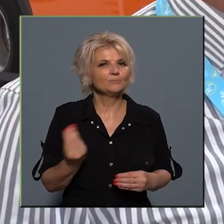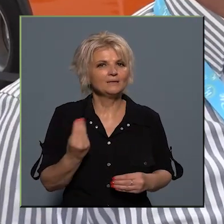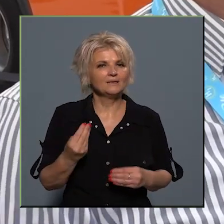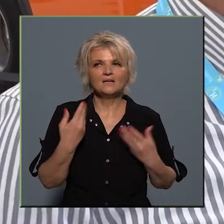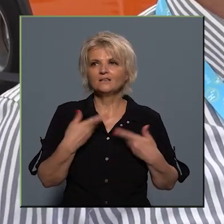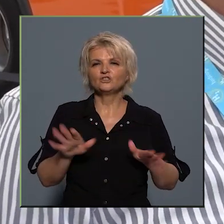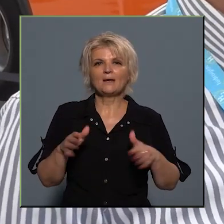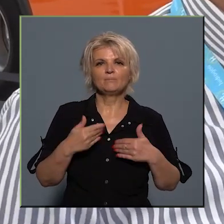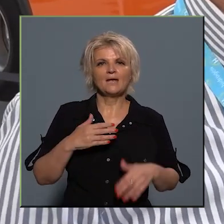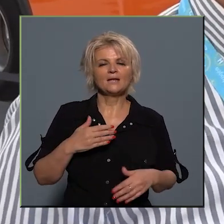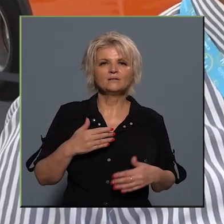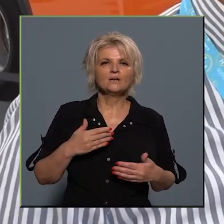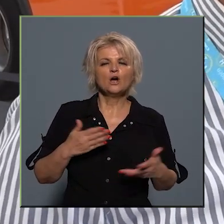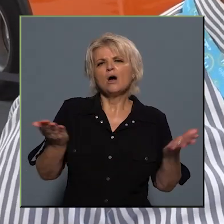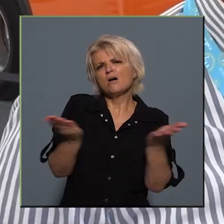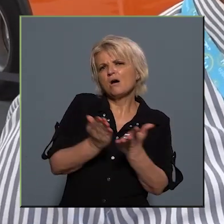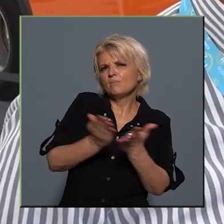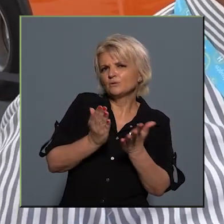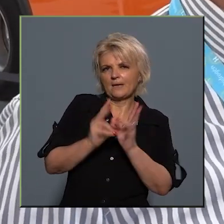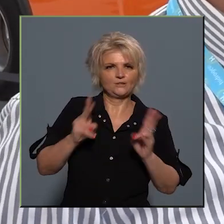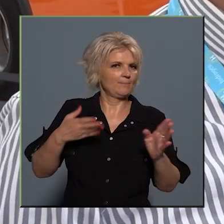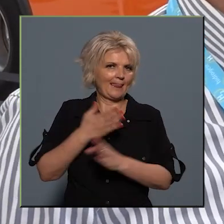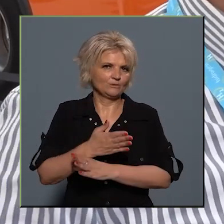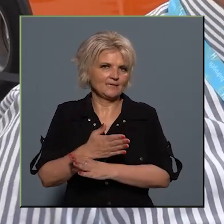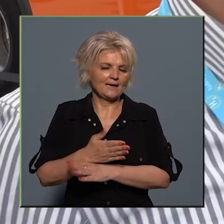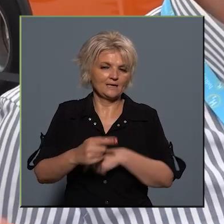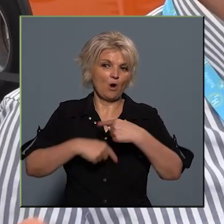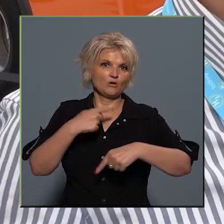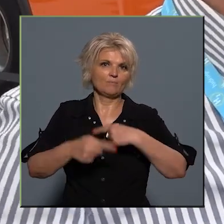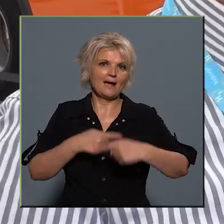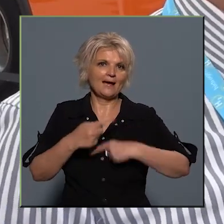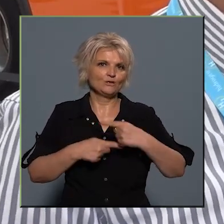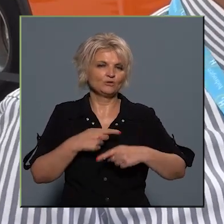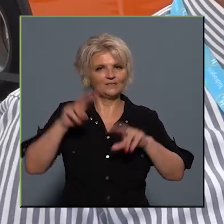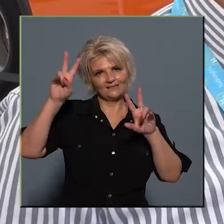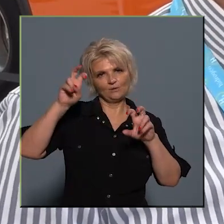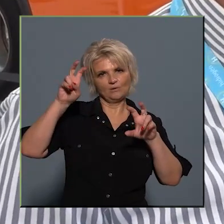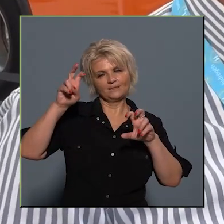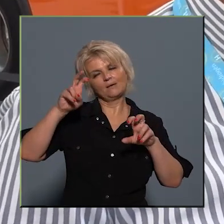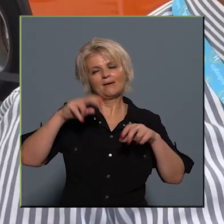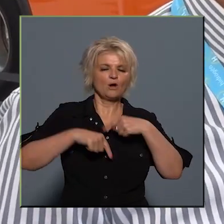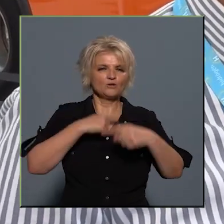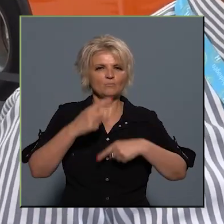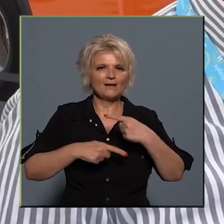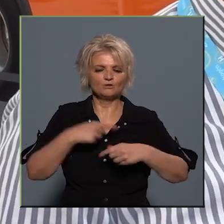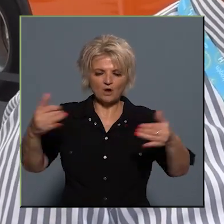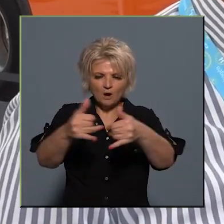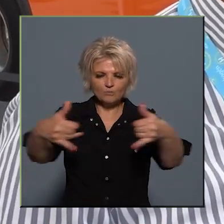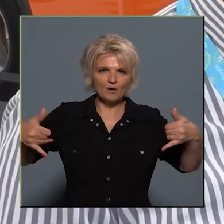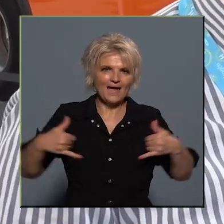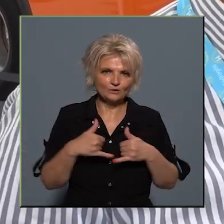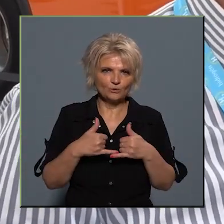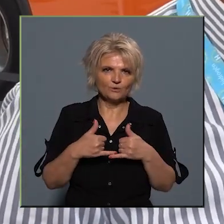semmilyen kompromisszumot nem igényel a használata. Tehát egy hagyományos, idézőjelben hagyományos